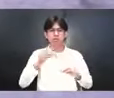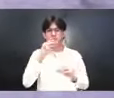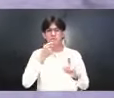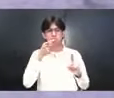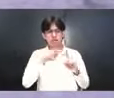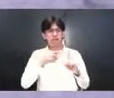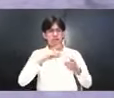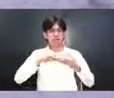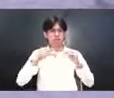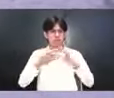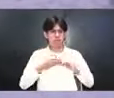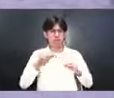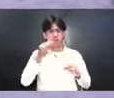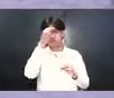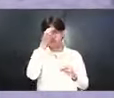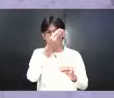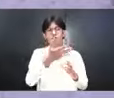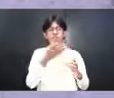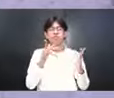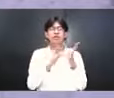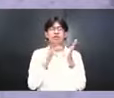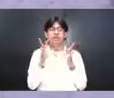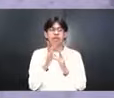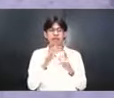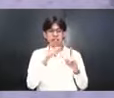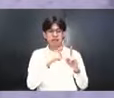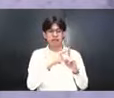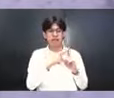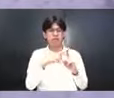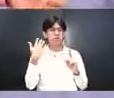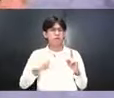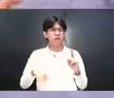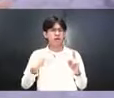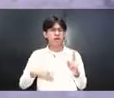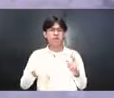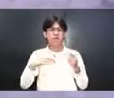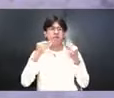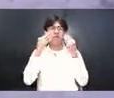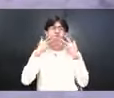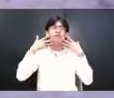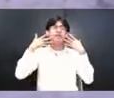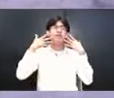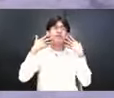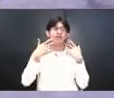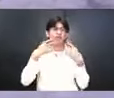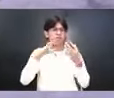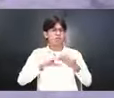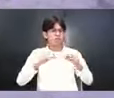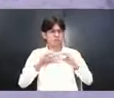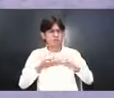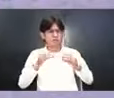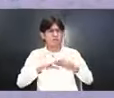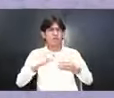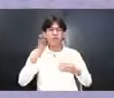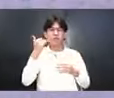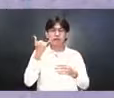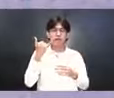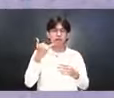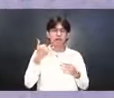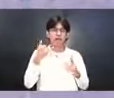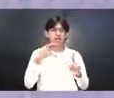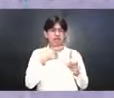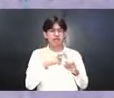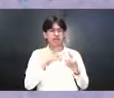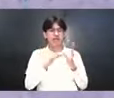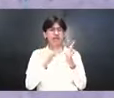sa kanila? Si Jesus. Bakit ganun yung aura ni Jesus habang nagkukwento? Alam niyo bakit? That was